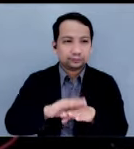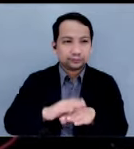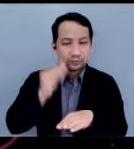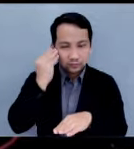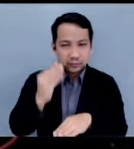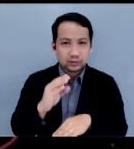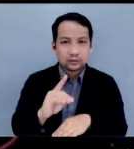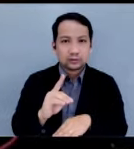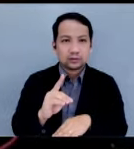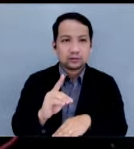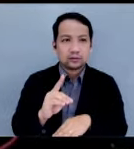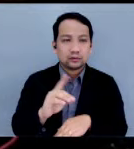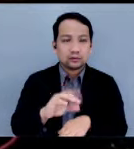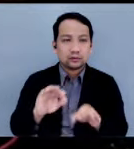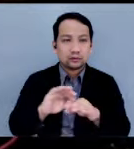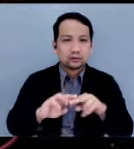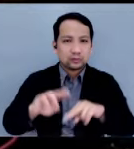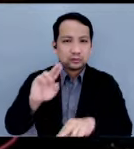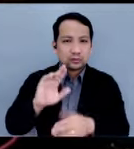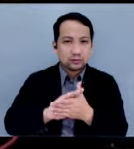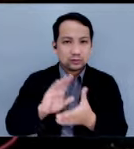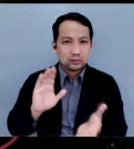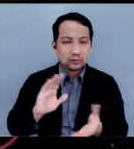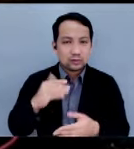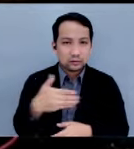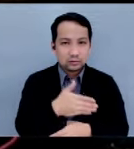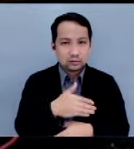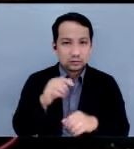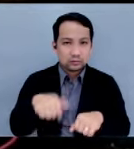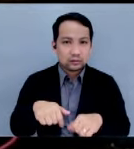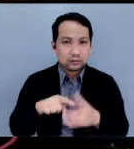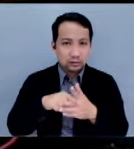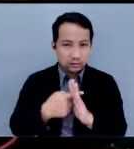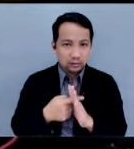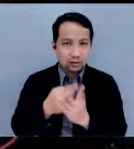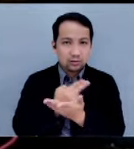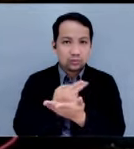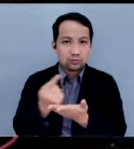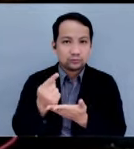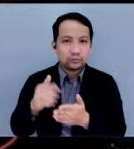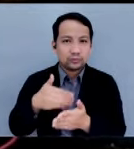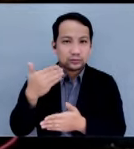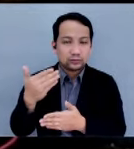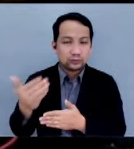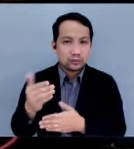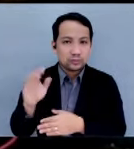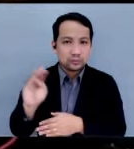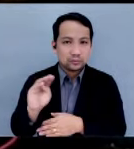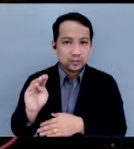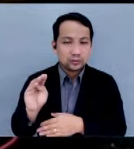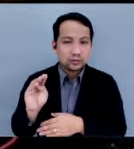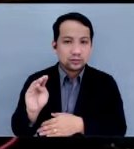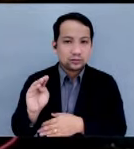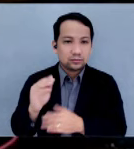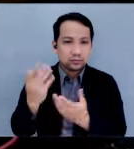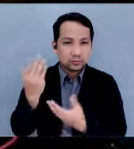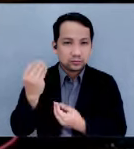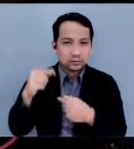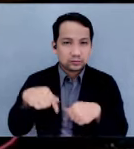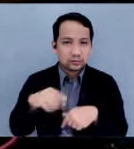na posibleng tumaas na ang presyo ng mga isda pag nagsimula na ang Holy Week sa Lunes Santo. At yan ang latest mula dito sa Barangka Market